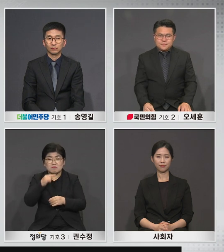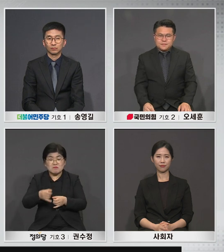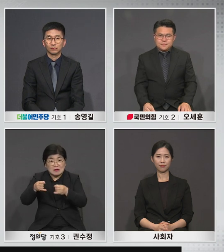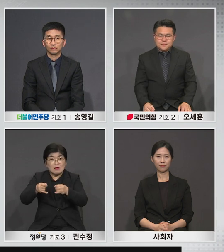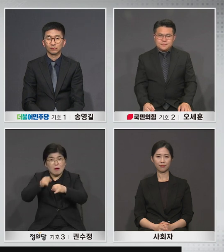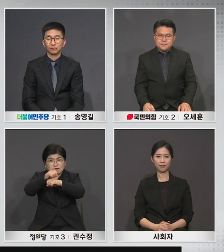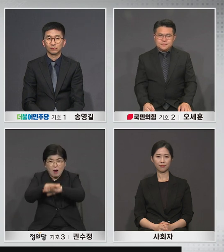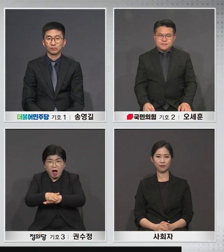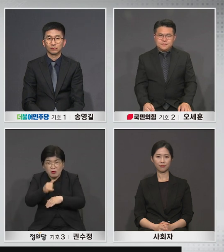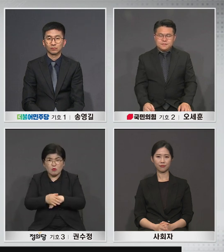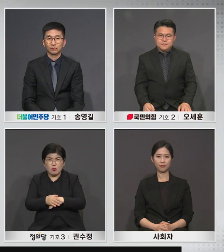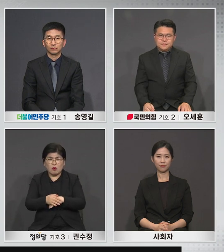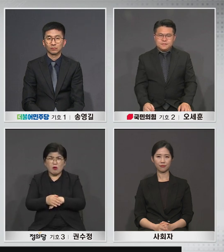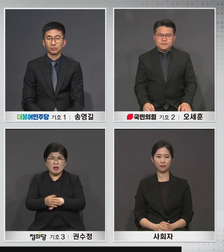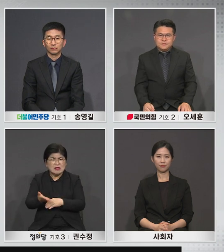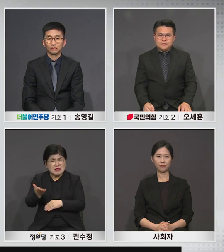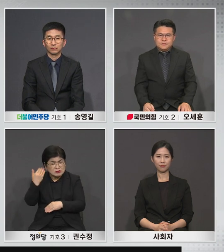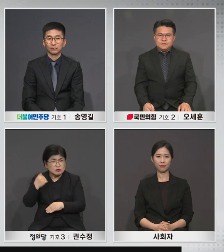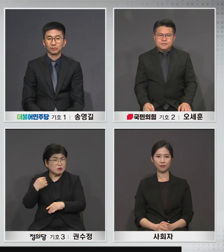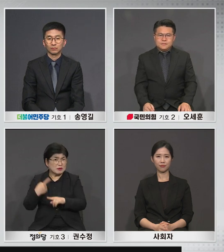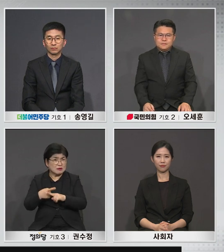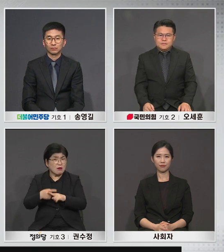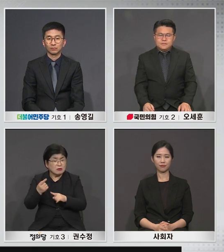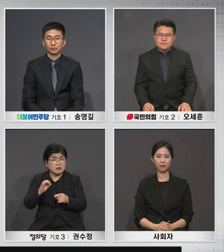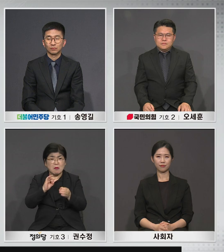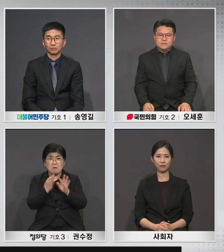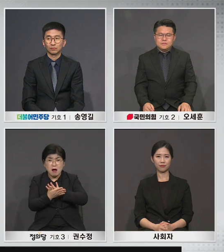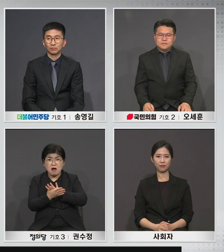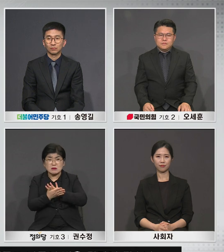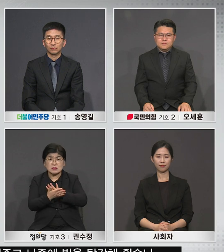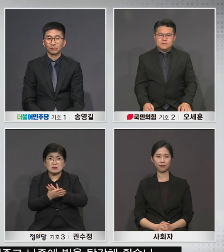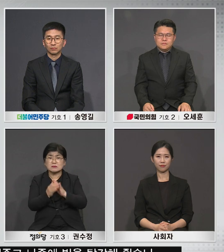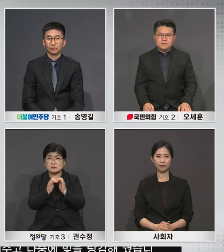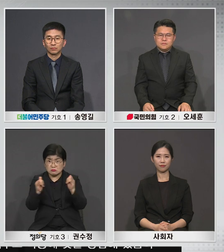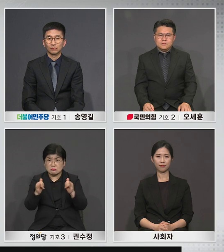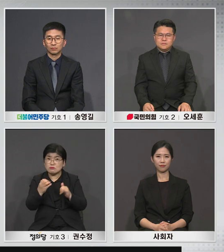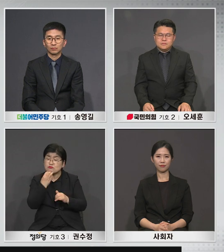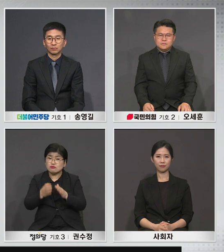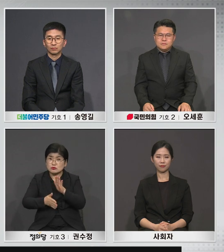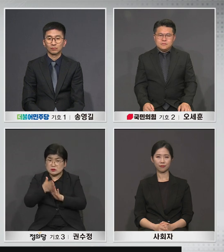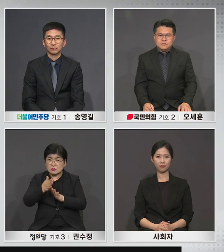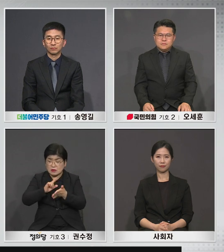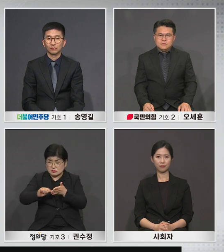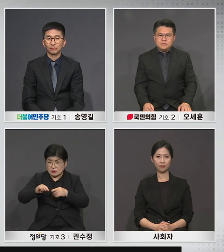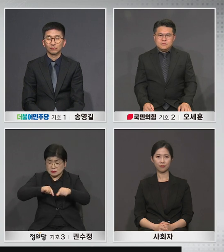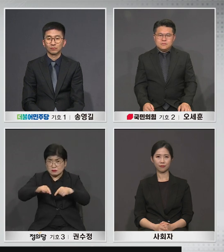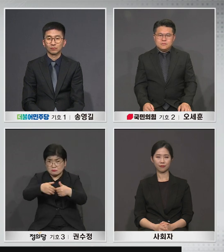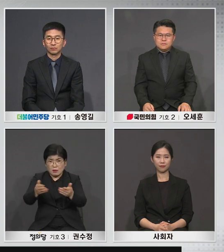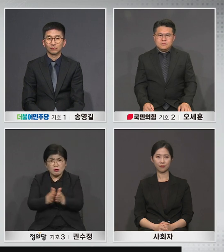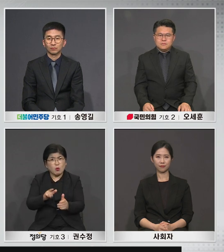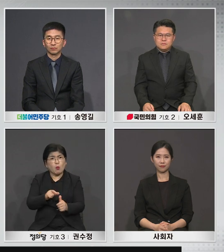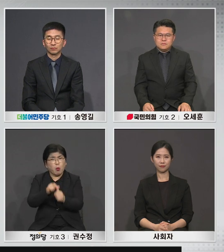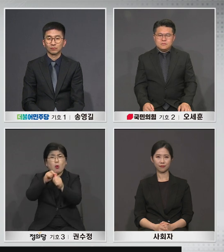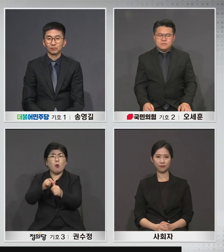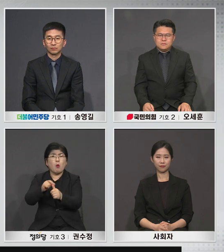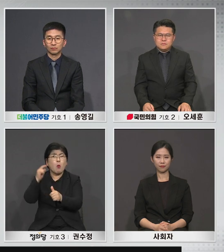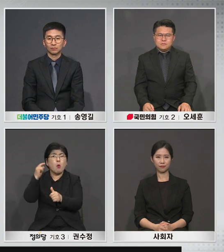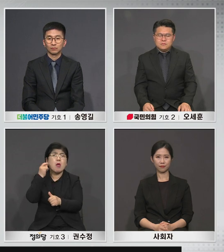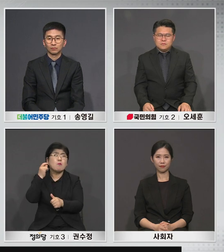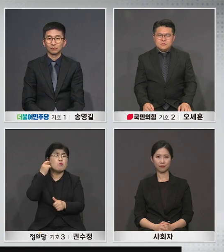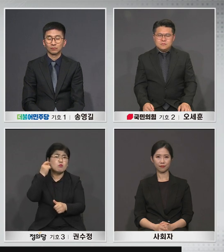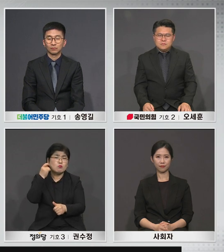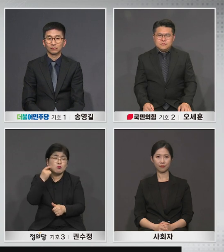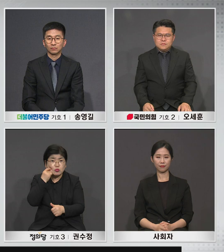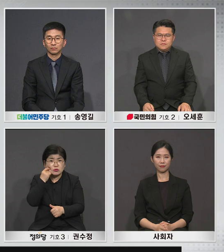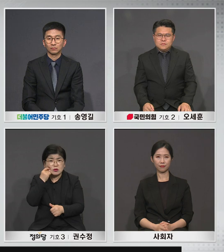탕감해줬습니다. 그런데 왜 파산 위기에 있는 실업 시민들, 서울시가 지방단치 잔태가 고용하면 안 되겠습니까. 저 권수정은 실업